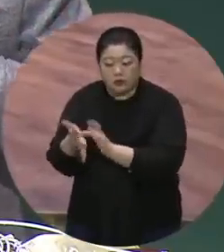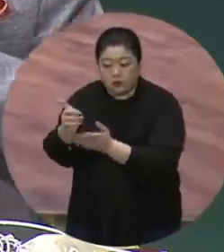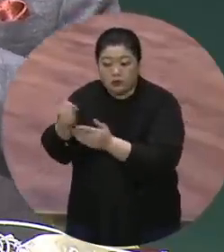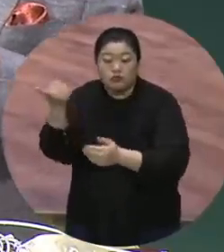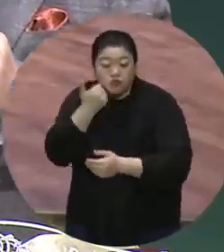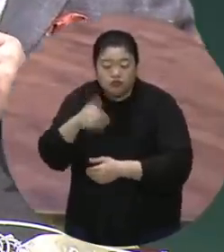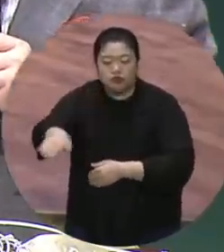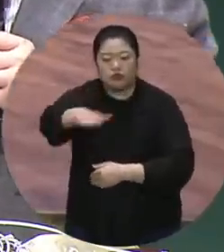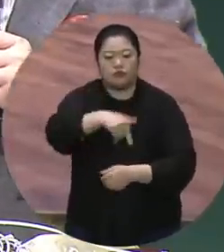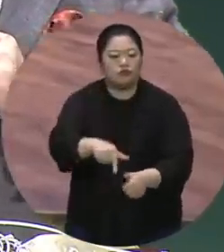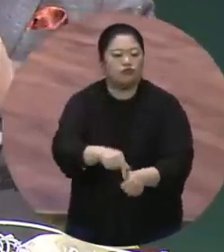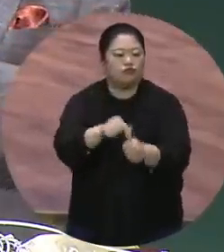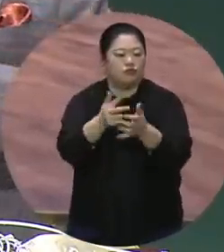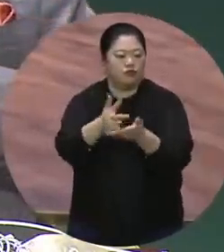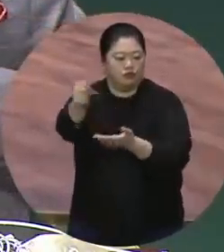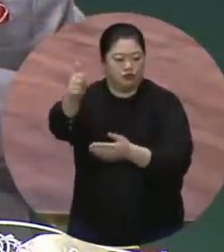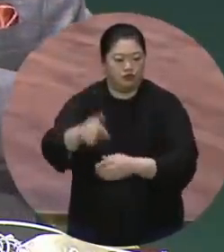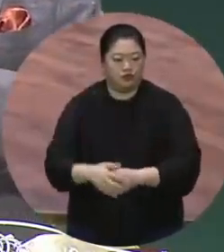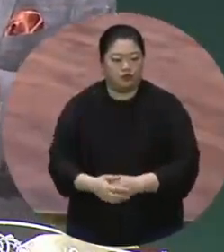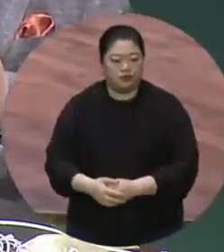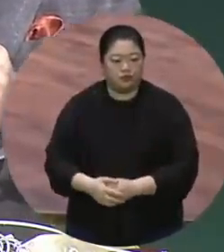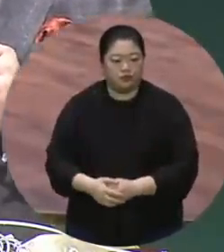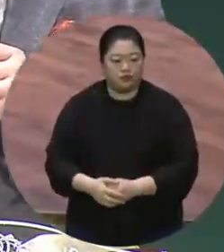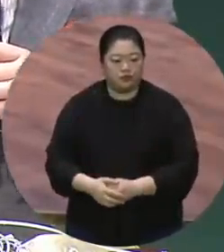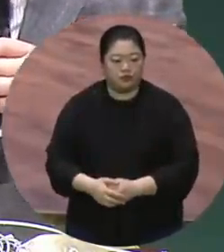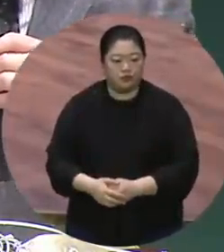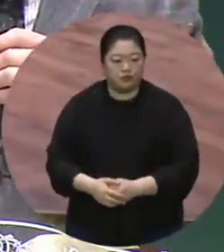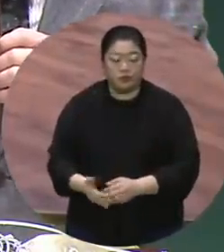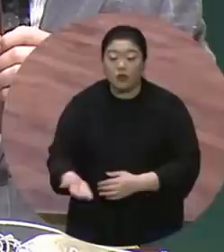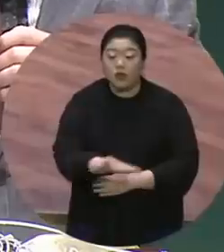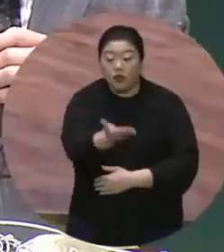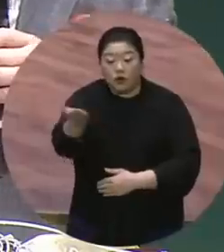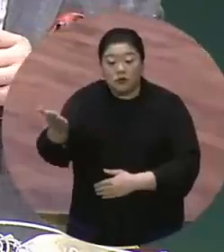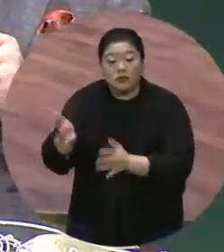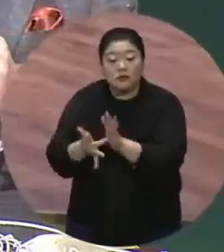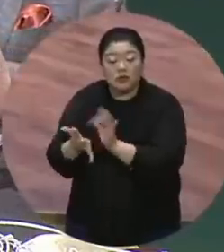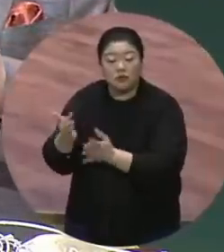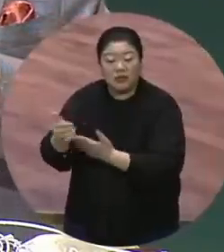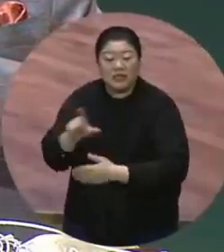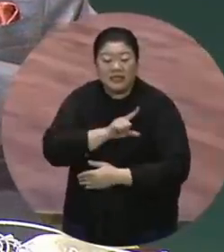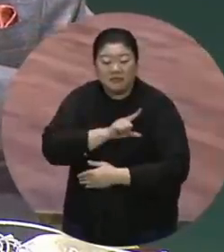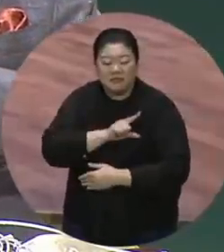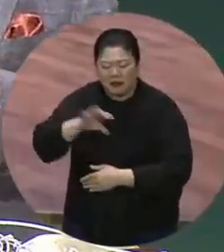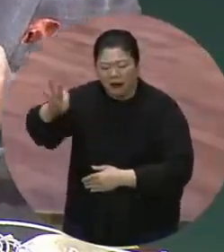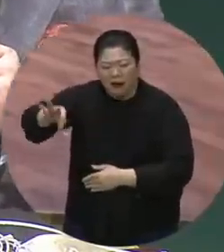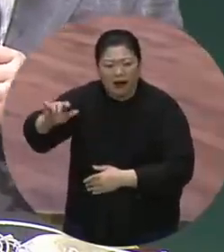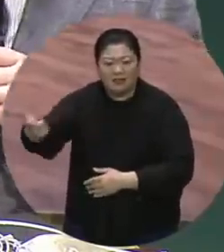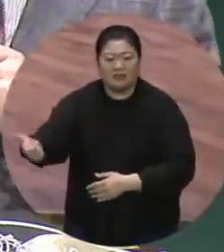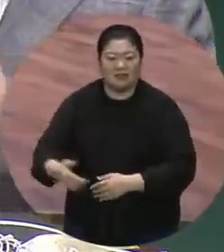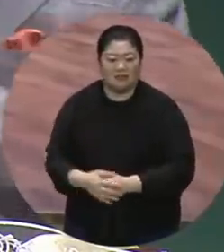구세주라. 그러니까 우리가 믿는 예수가 그런 분이에요. 그래서 원어적으로 보면